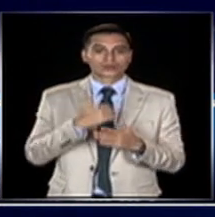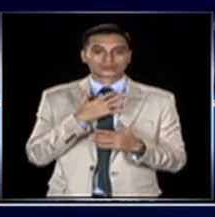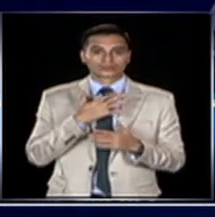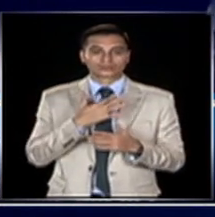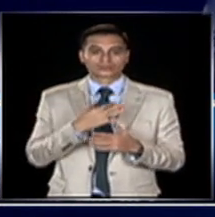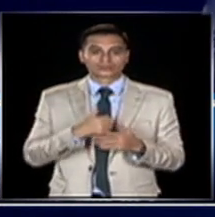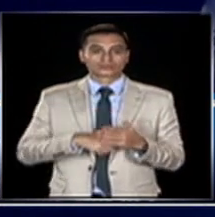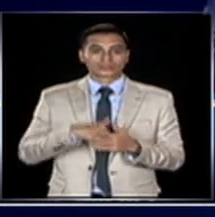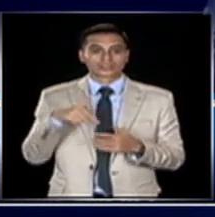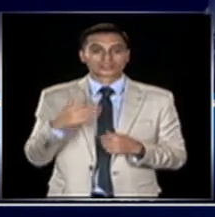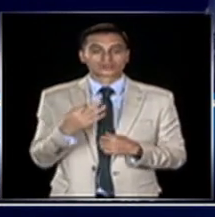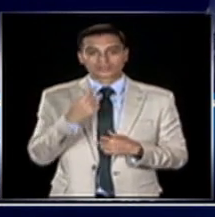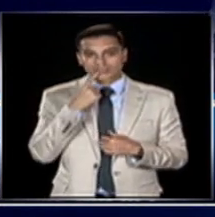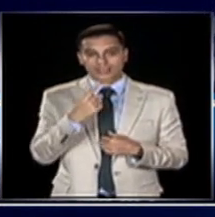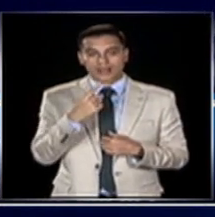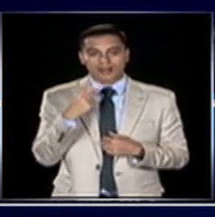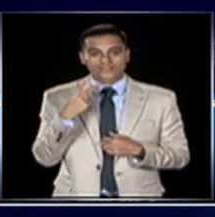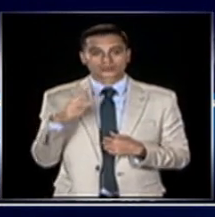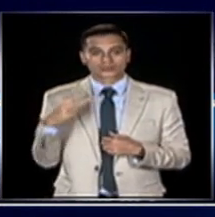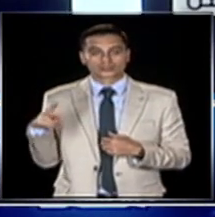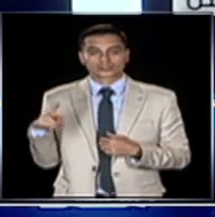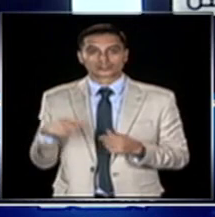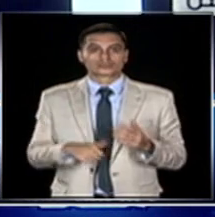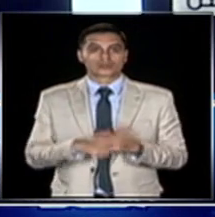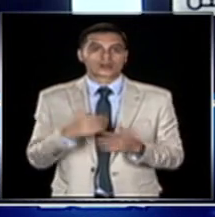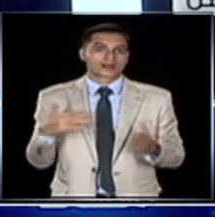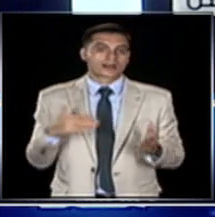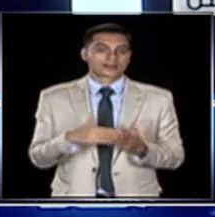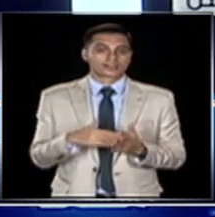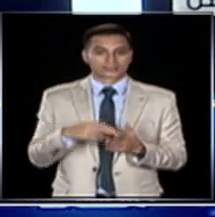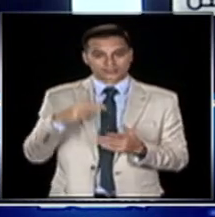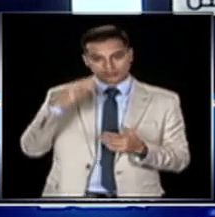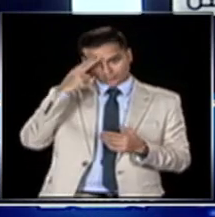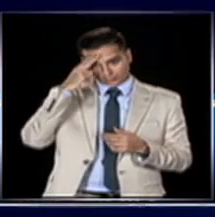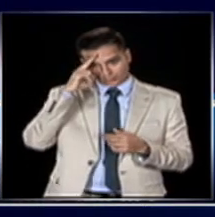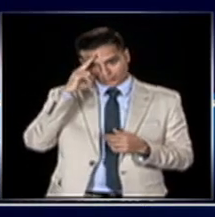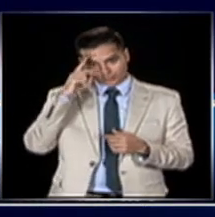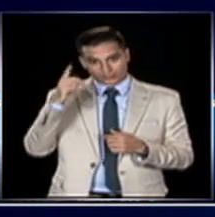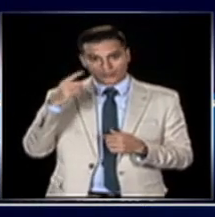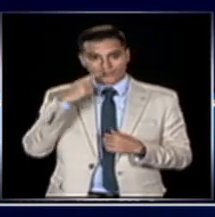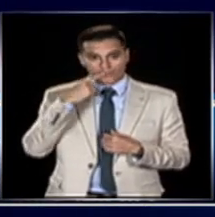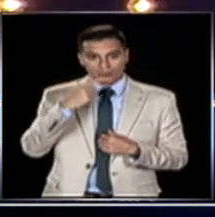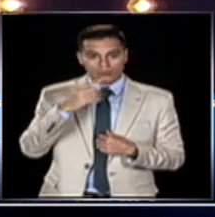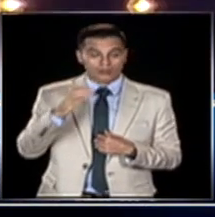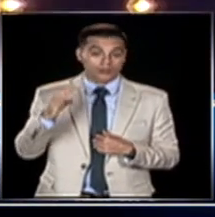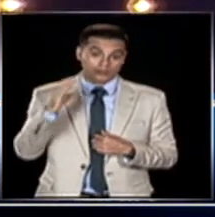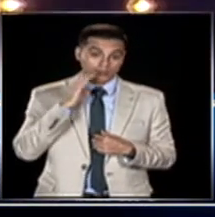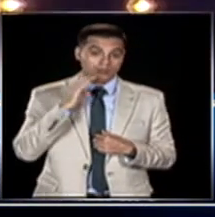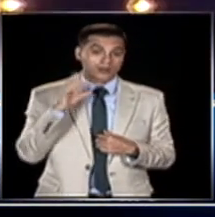وهو عنده 36 سنة. محمد علي، إجابتك. رولان جاروس. إجابة